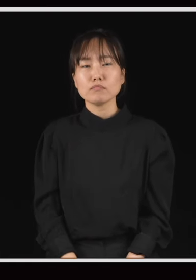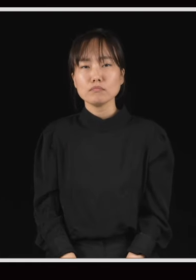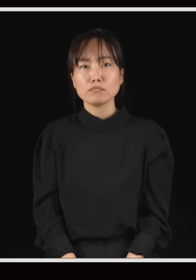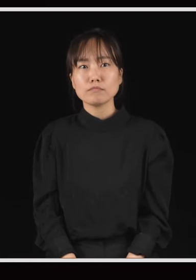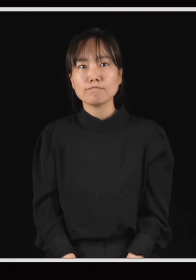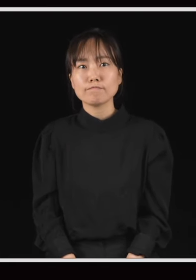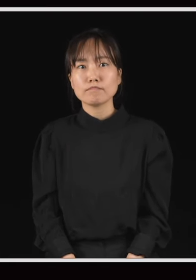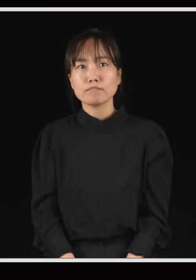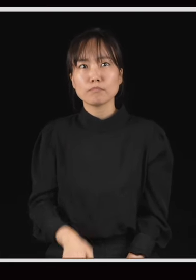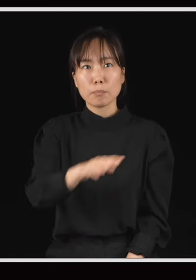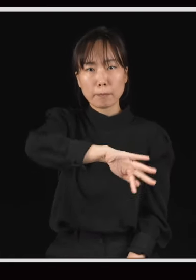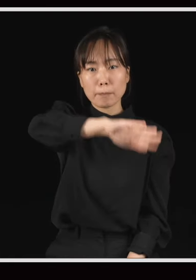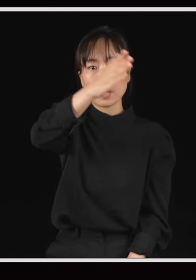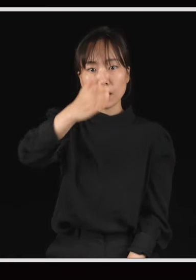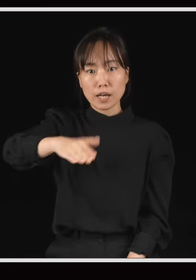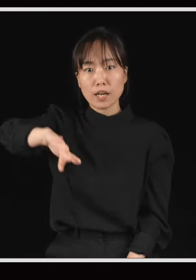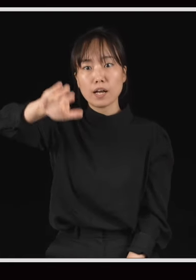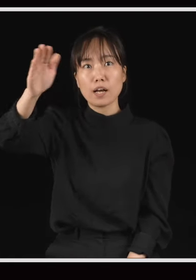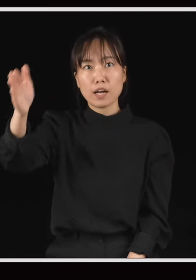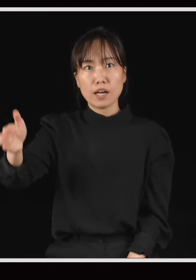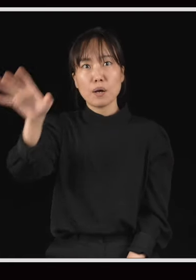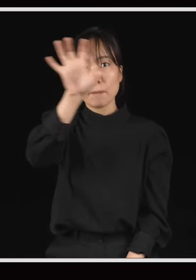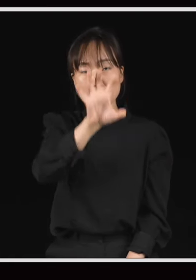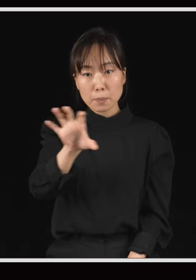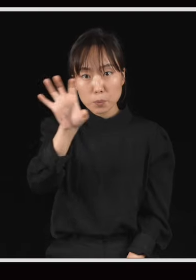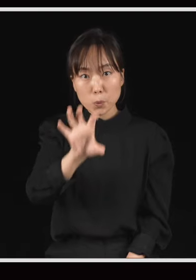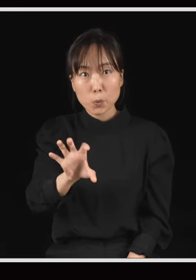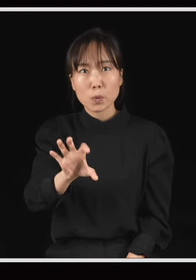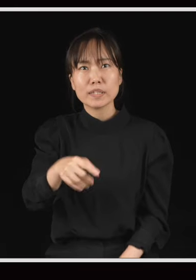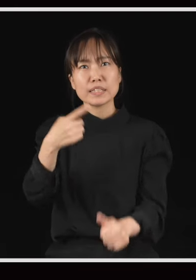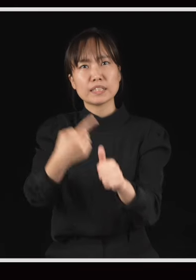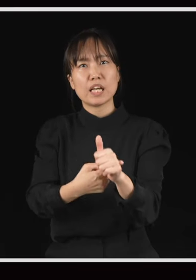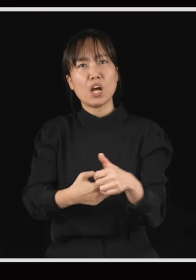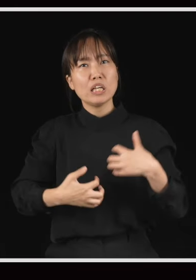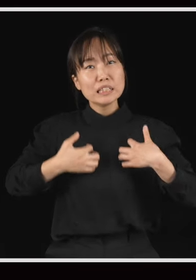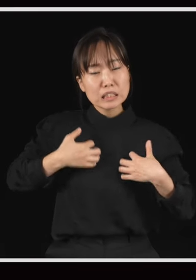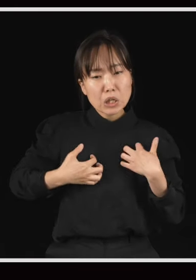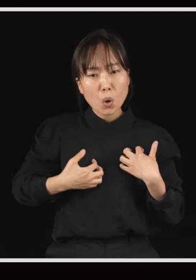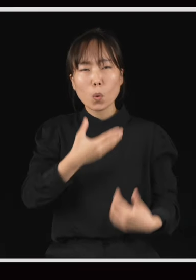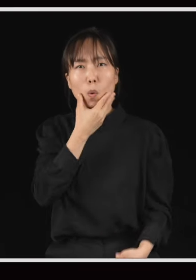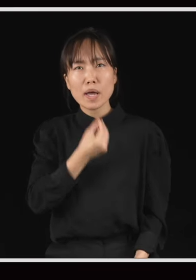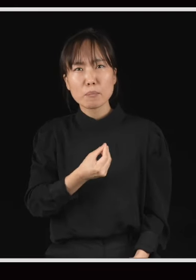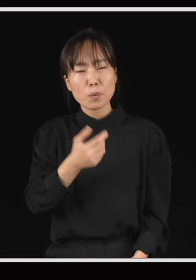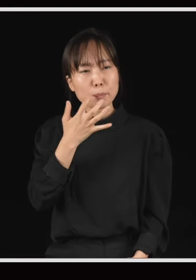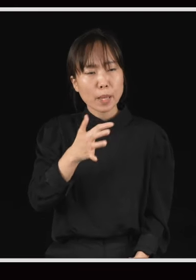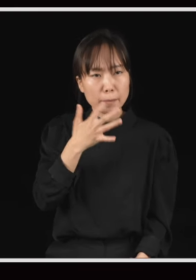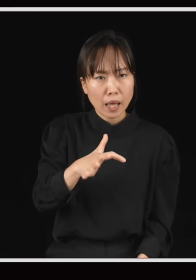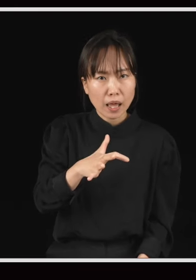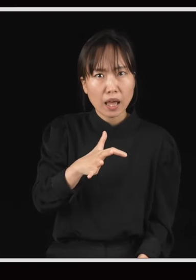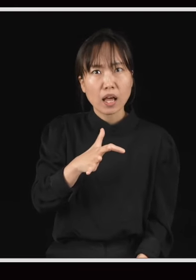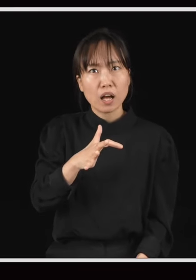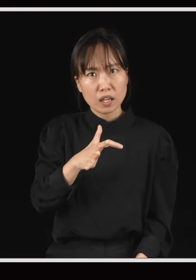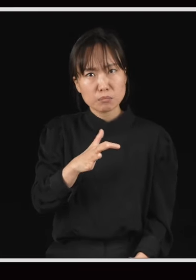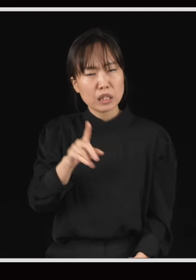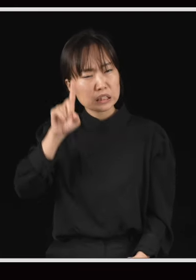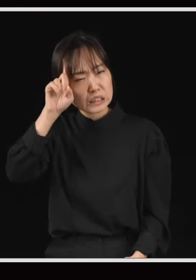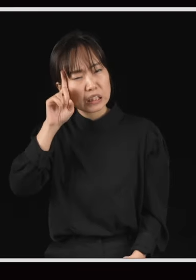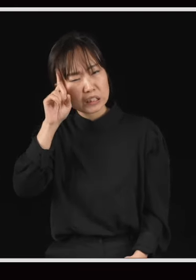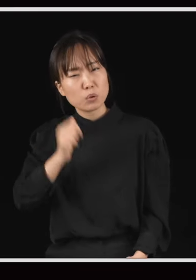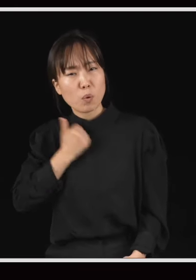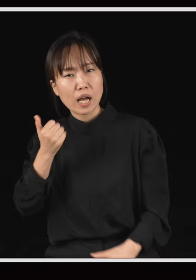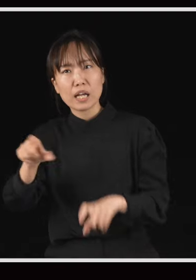것이죠. 이런 경험을 계속 반복하다 보면 앞서 말씀드린 것처럼 이 즐거움의 폭은 줄어들지만